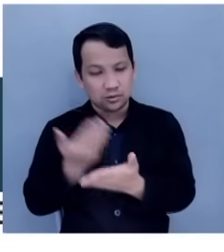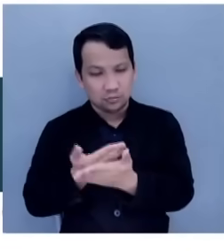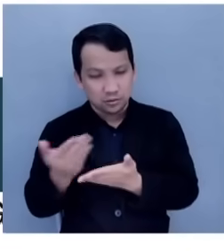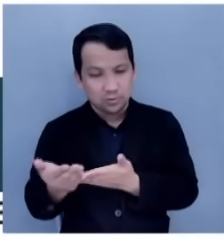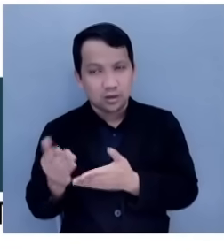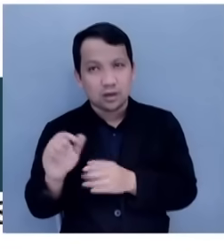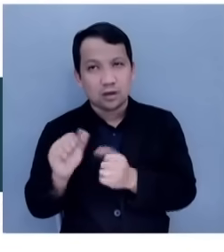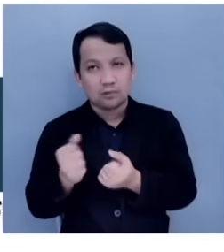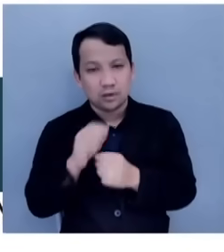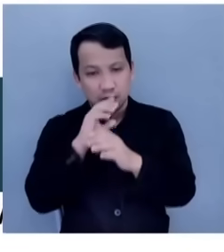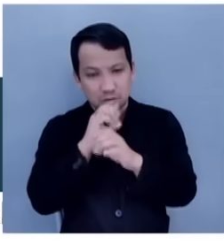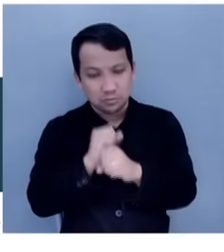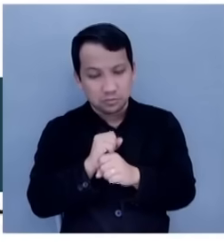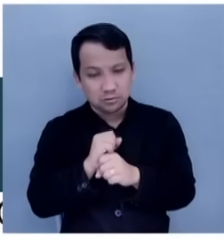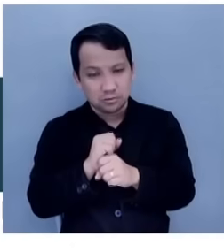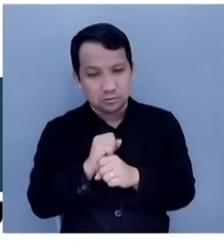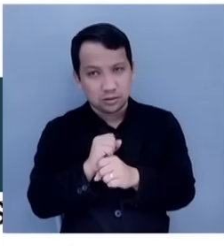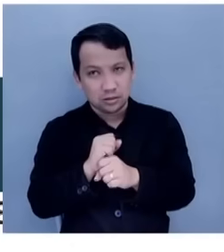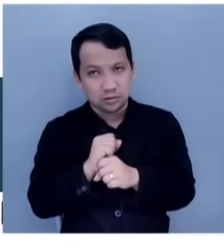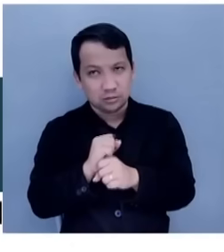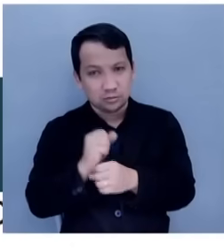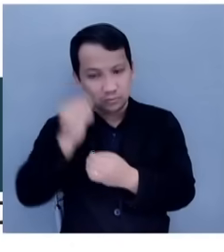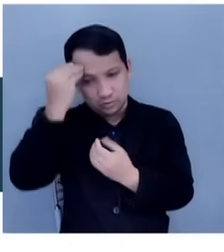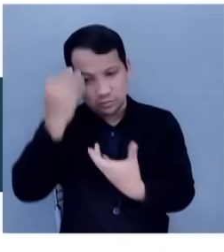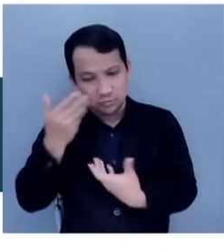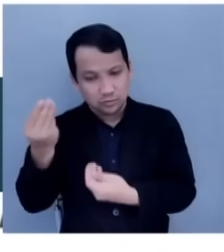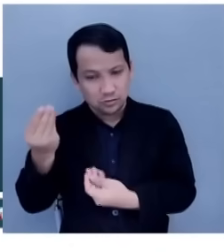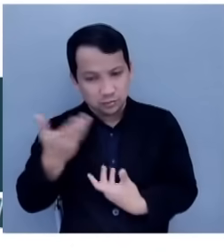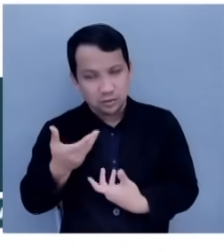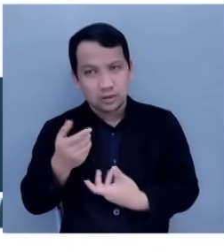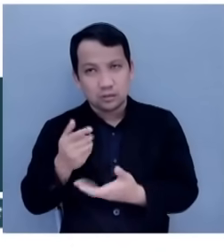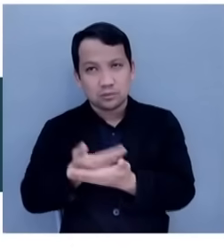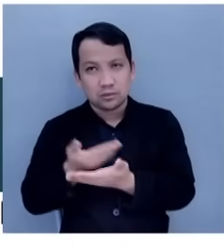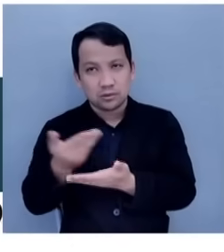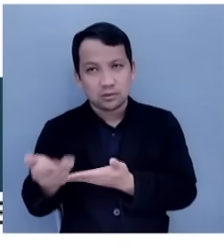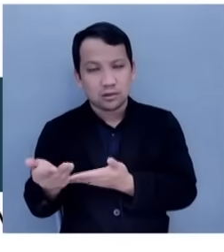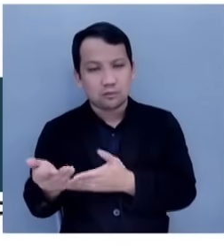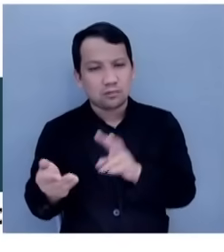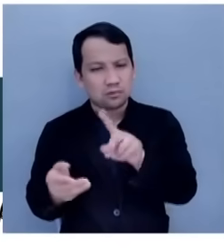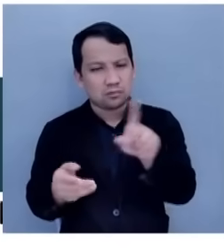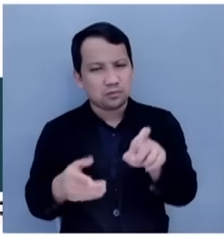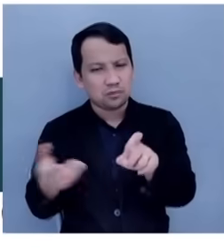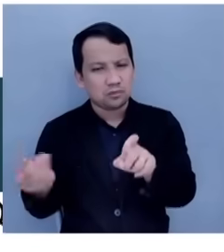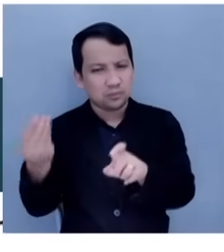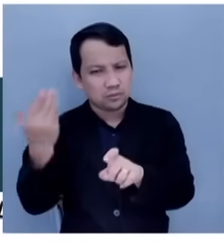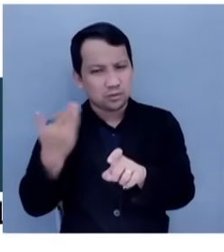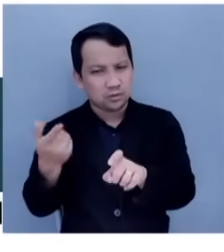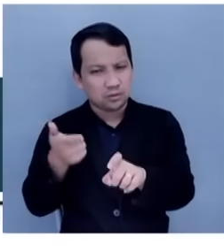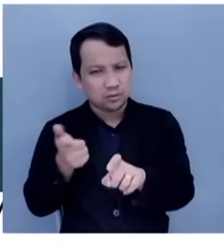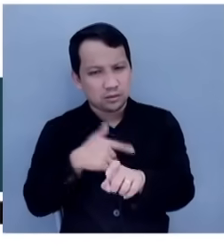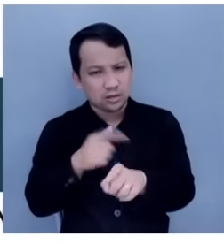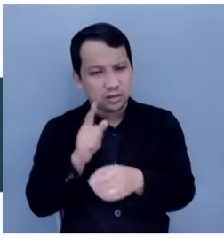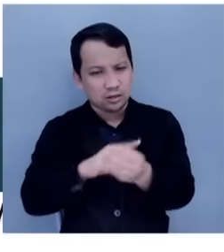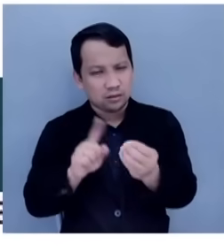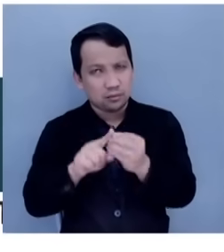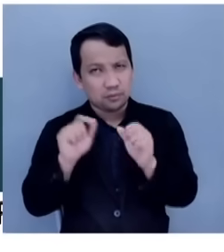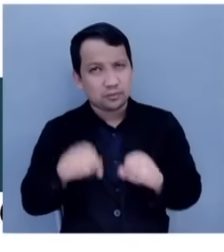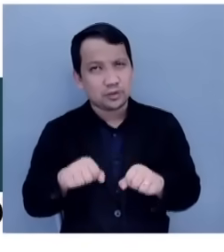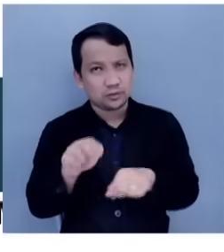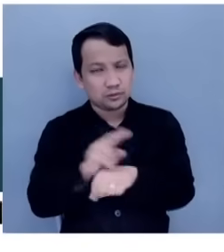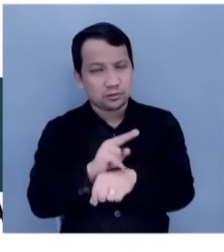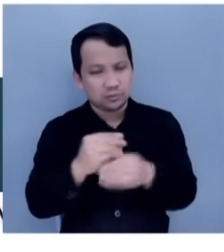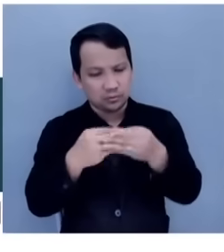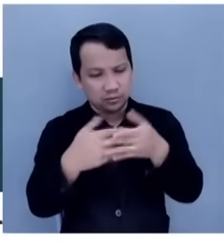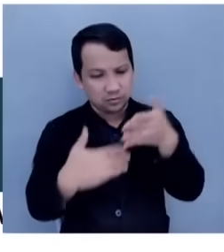ng confidential ano na information. Mm-hmm. Kasi so, yun po yung nakasaad kung saan pwede gastusin, yes. Hindi po